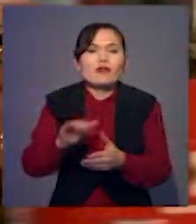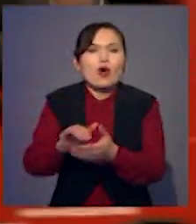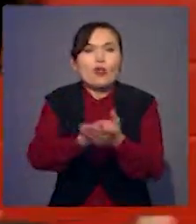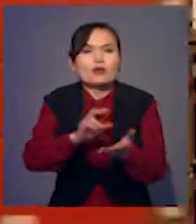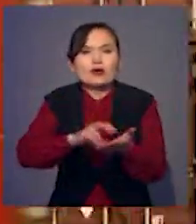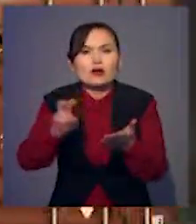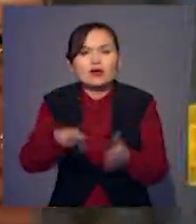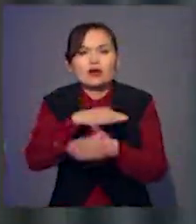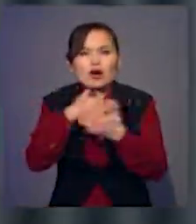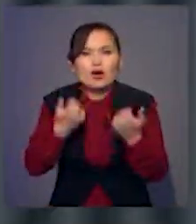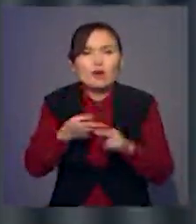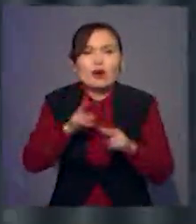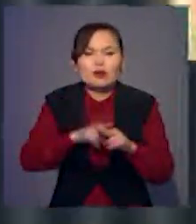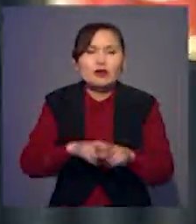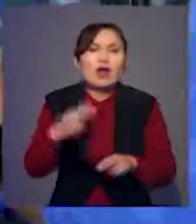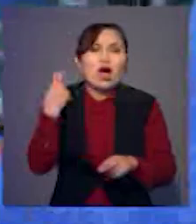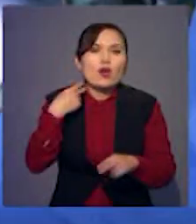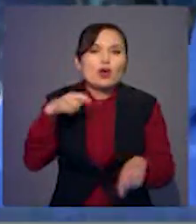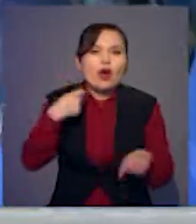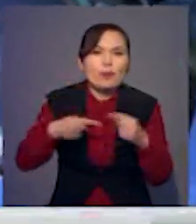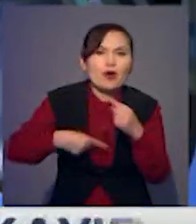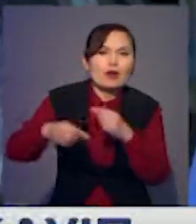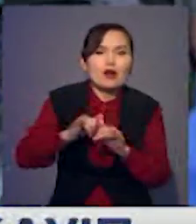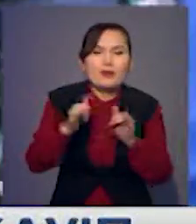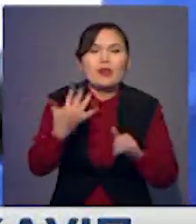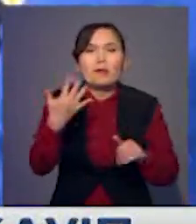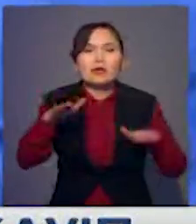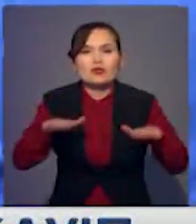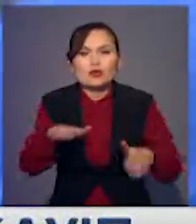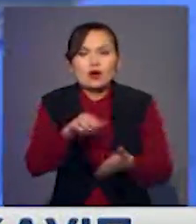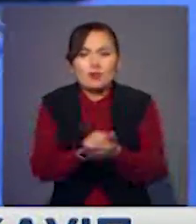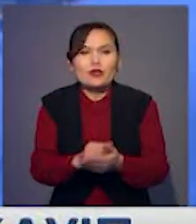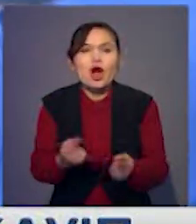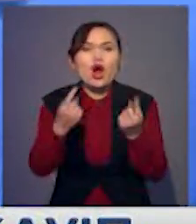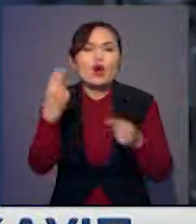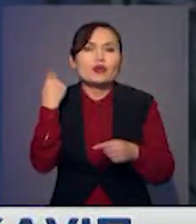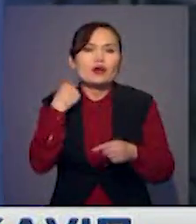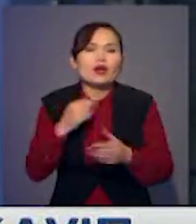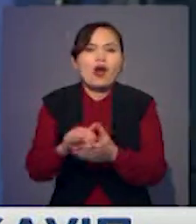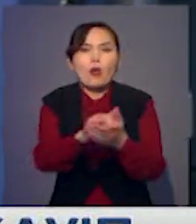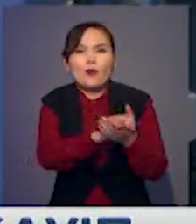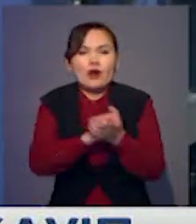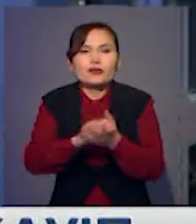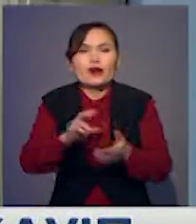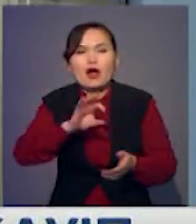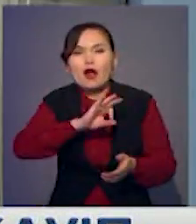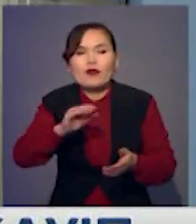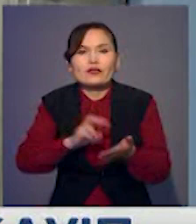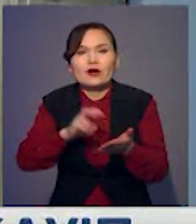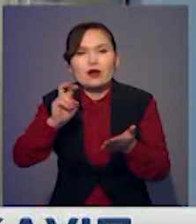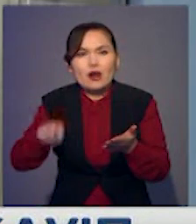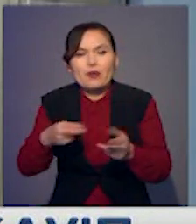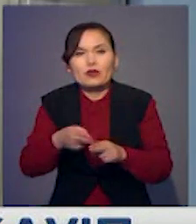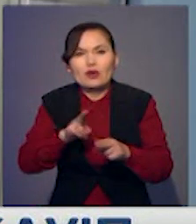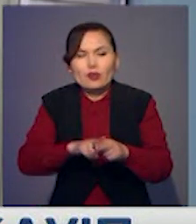өкілдері, себебі Лондон өзара сауда көлемі жағынан 5-ші орында тұр. Ұлыбританияның одақтан ресми түрде шығуына 50 тәуліктен